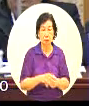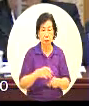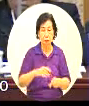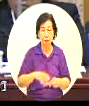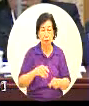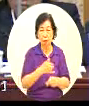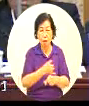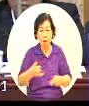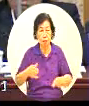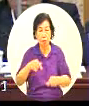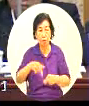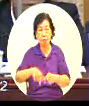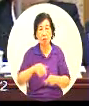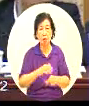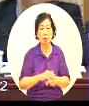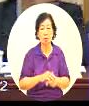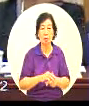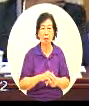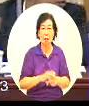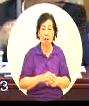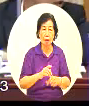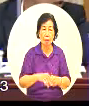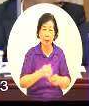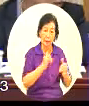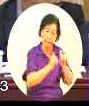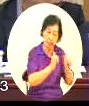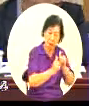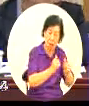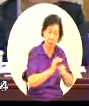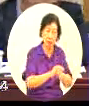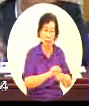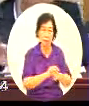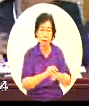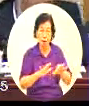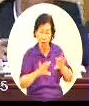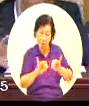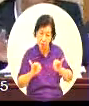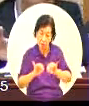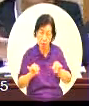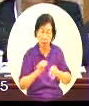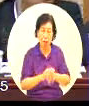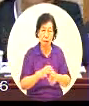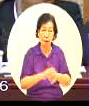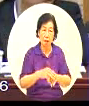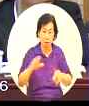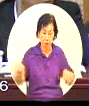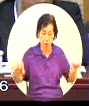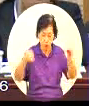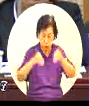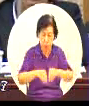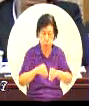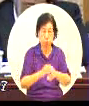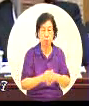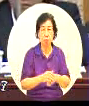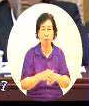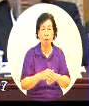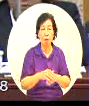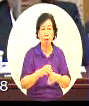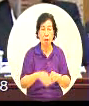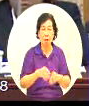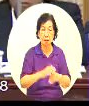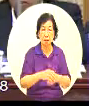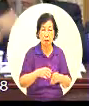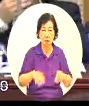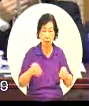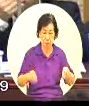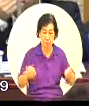现在这130公顷里面，我还要把民间的用地重新做一个整并，哈，就或许还要采取一地的方